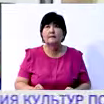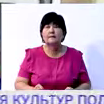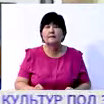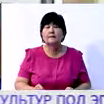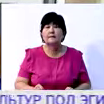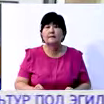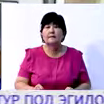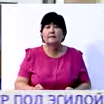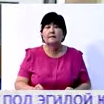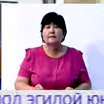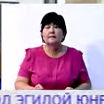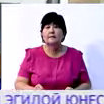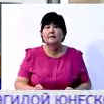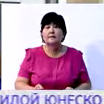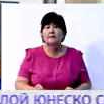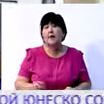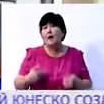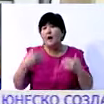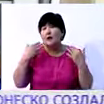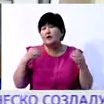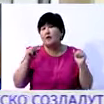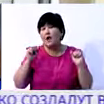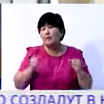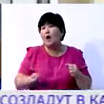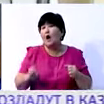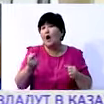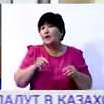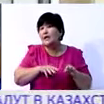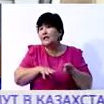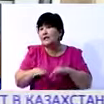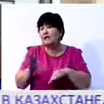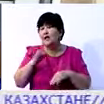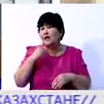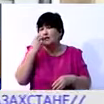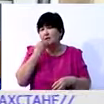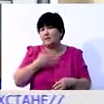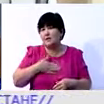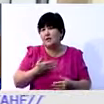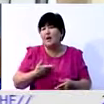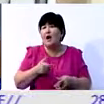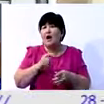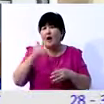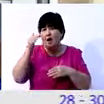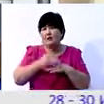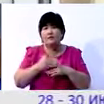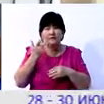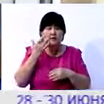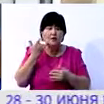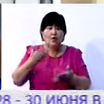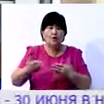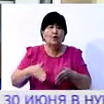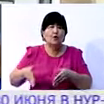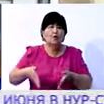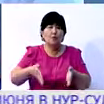Білмедім, бір жерде сливать етіп атқан шығар. Не знаю, возможно, откуда-то сливают. Запах неприятный. Особенно вечером, когда идешь по